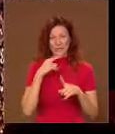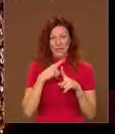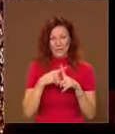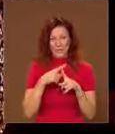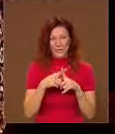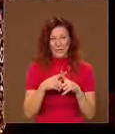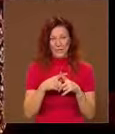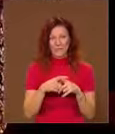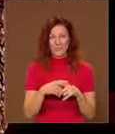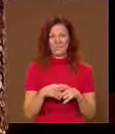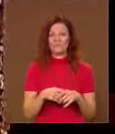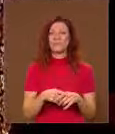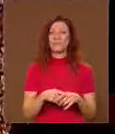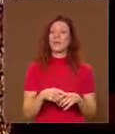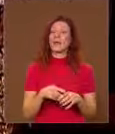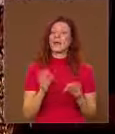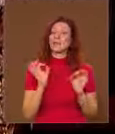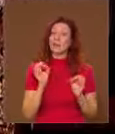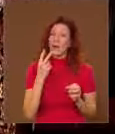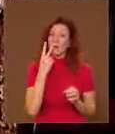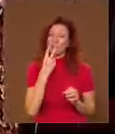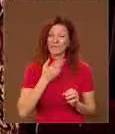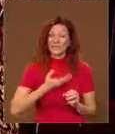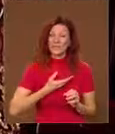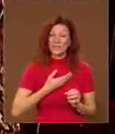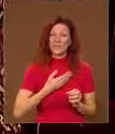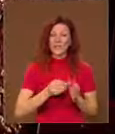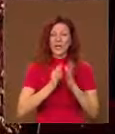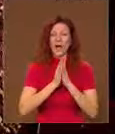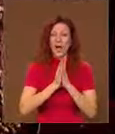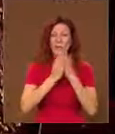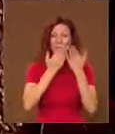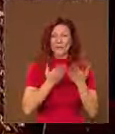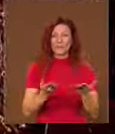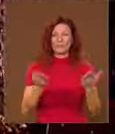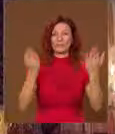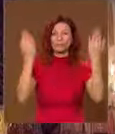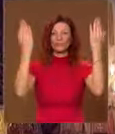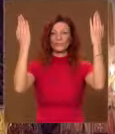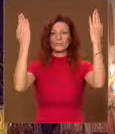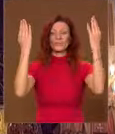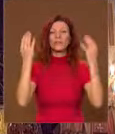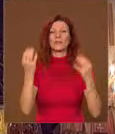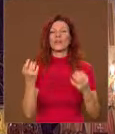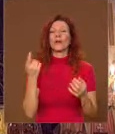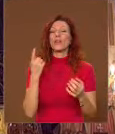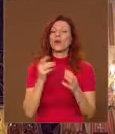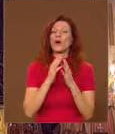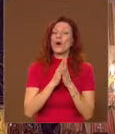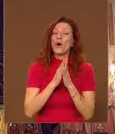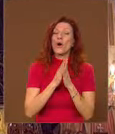Като издига своите ръце към Бога, за да изпроси Божията милост за себе си, за своите